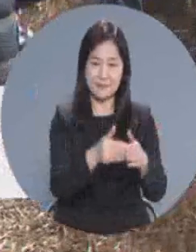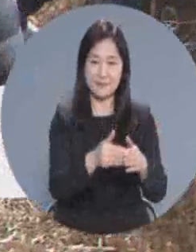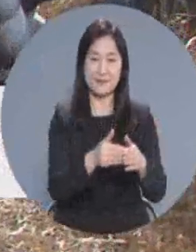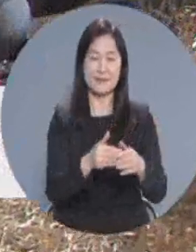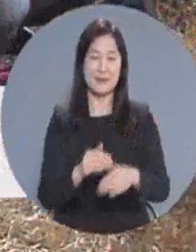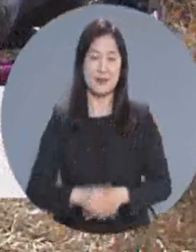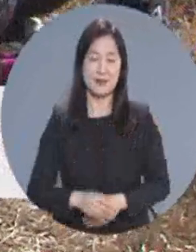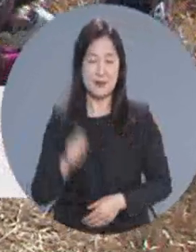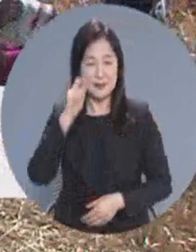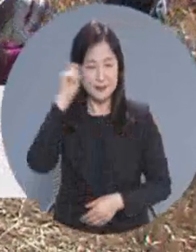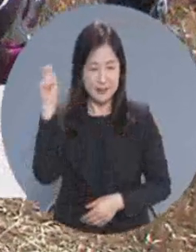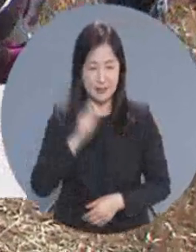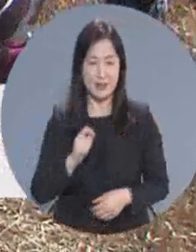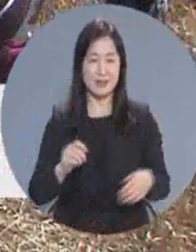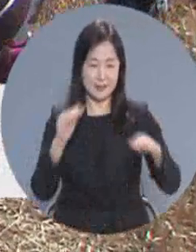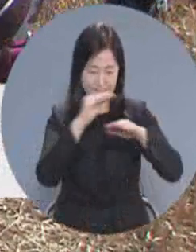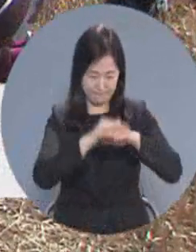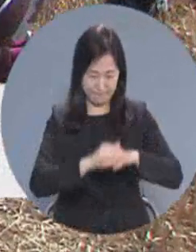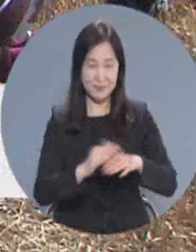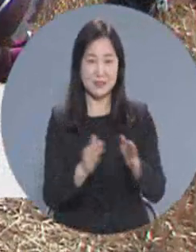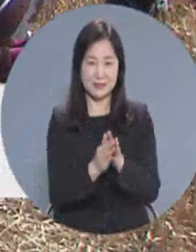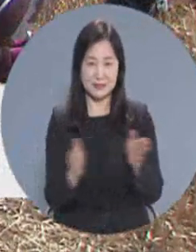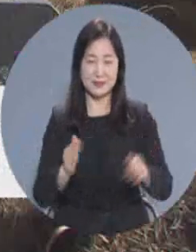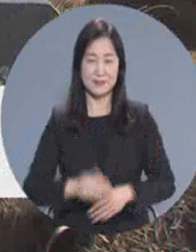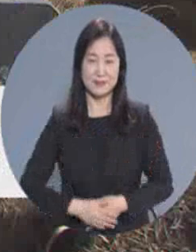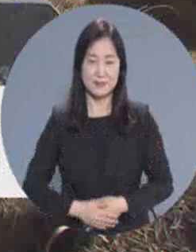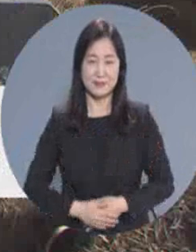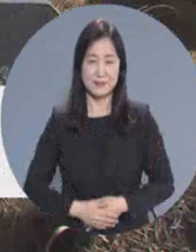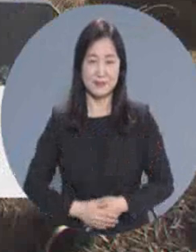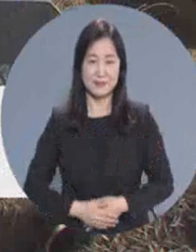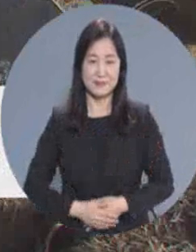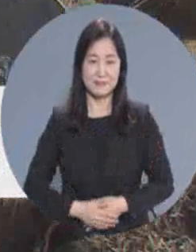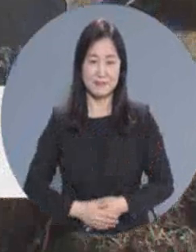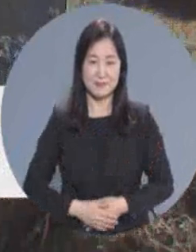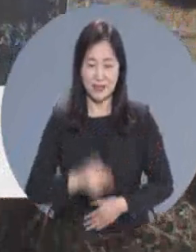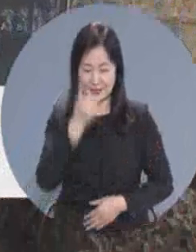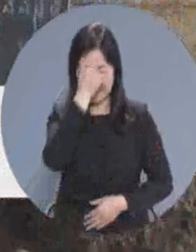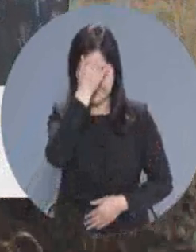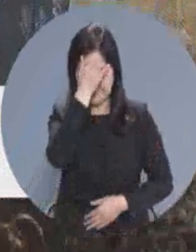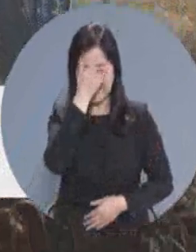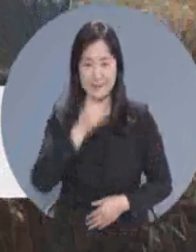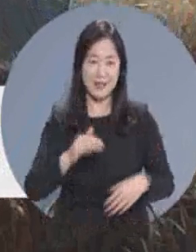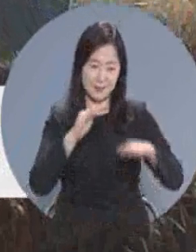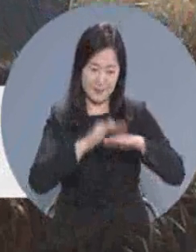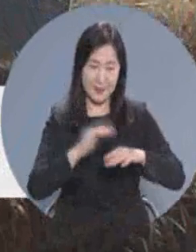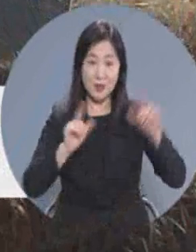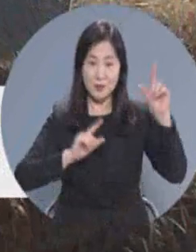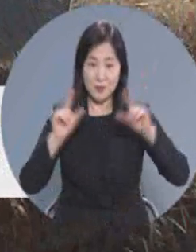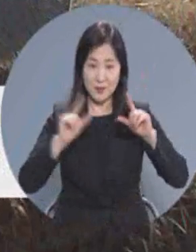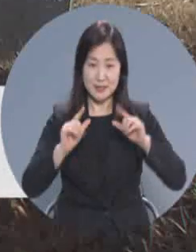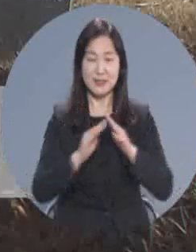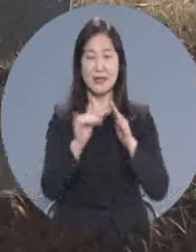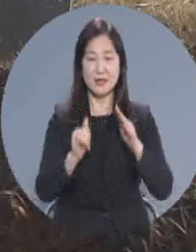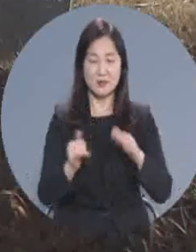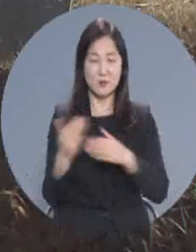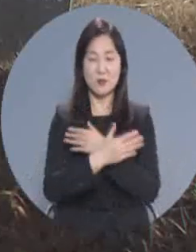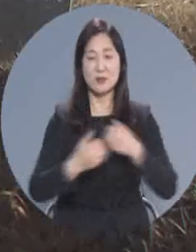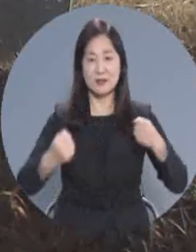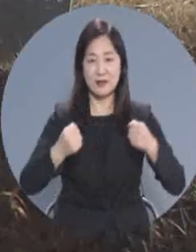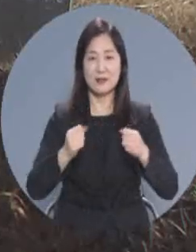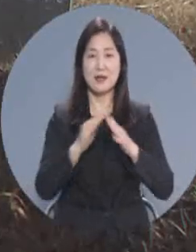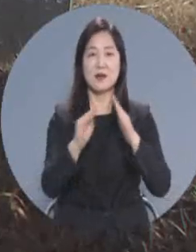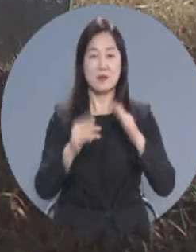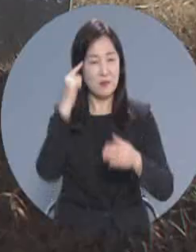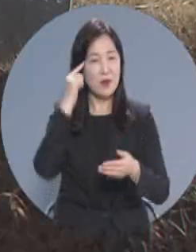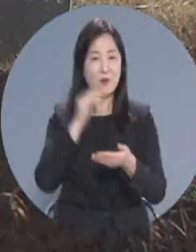귀성객들은 이른 성묘에 나섰습니다. 두 손 모아 정성스럽게 절을 올리고 올 한 해 가족들의 건강과 가정의